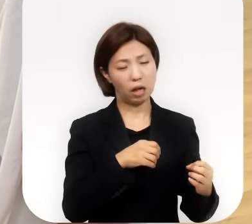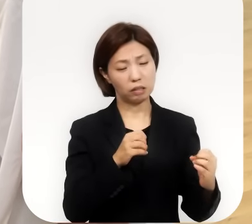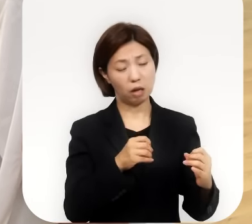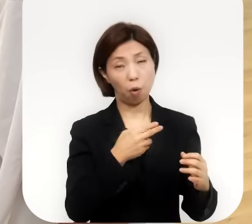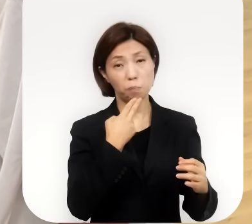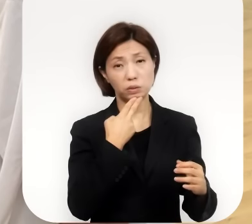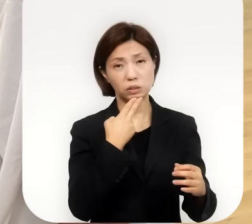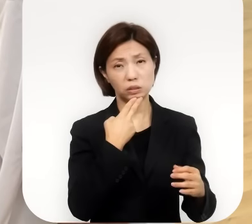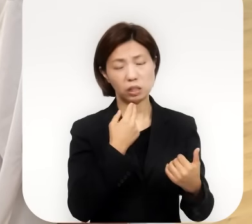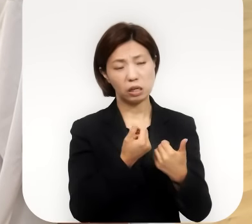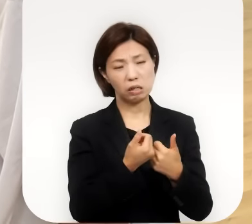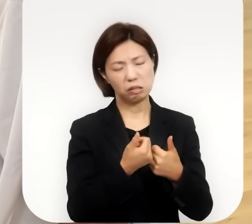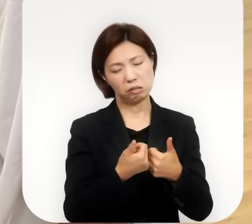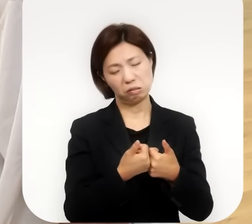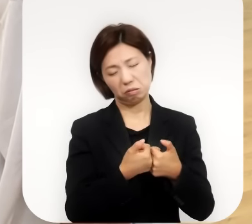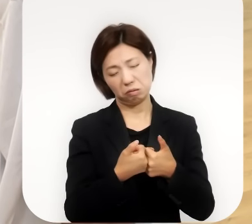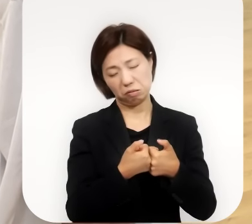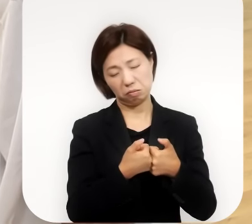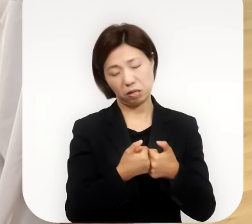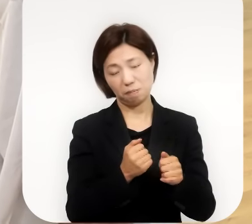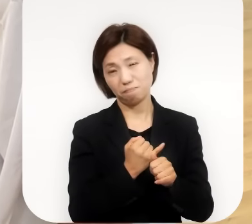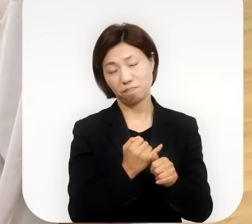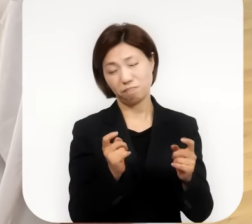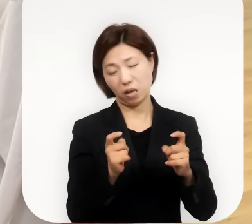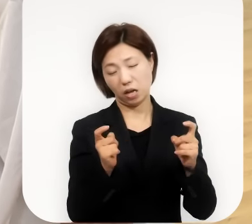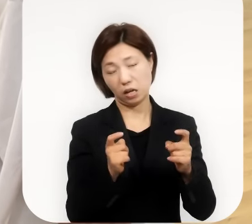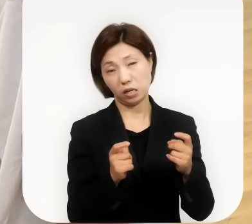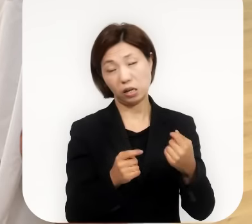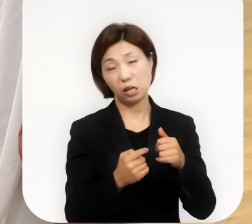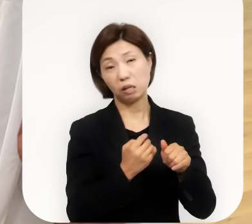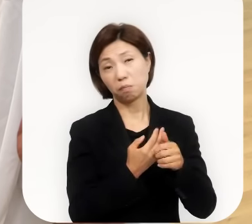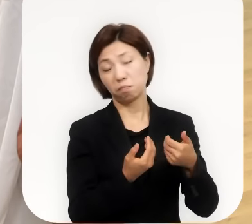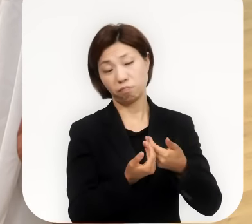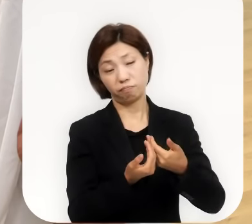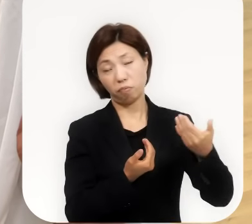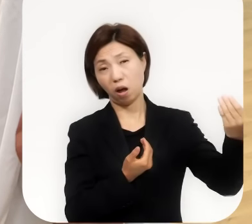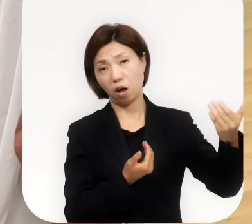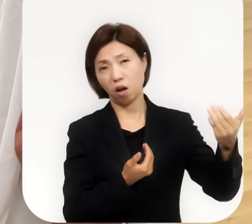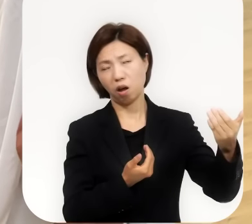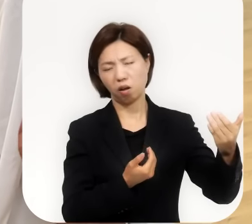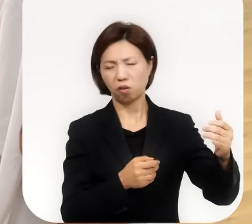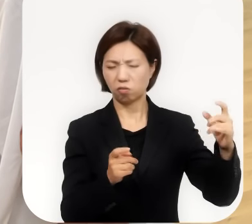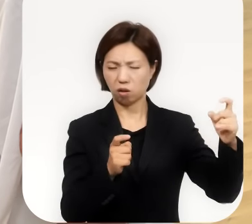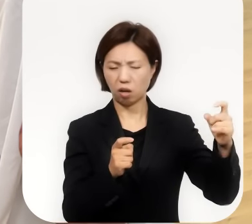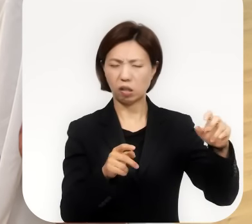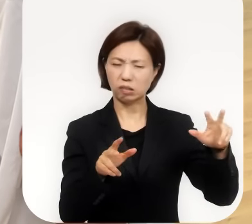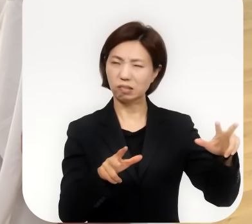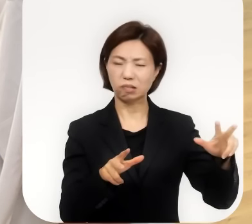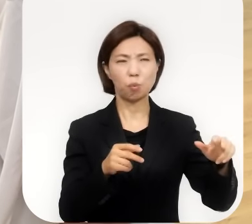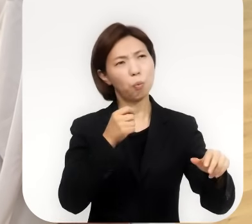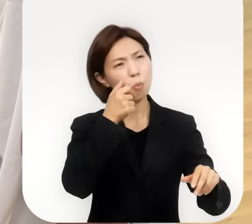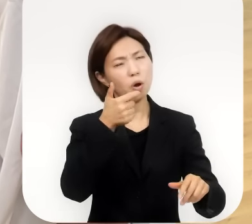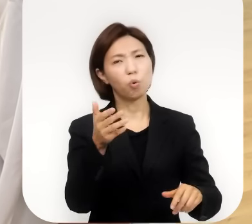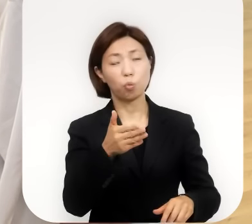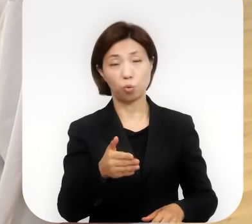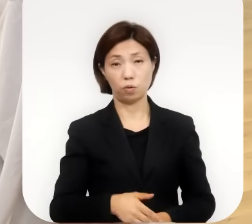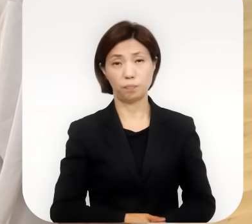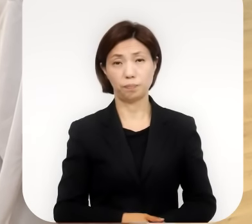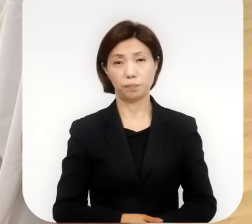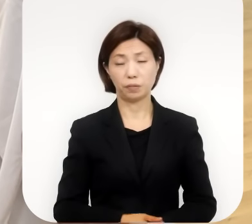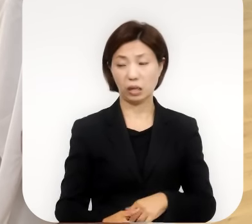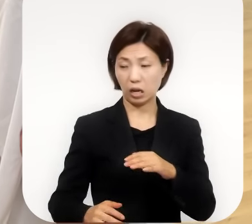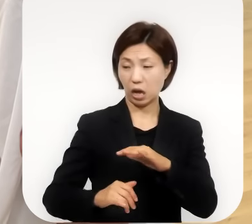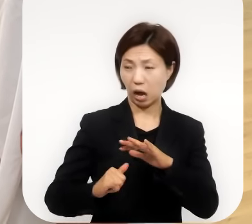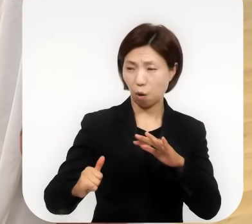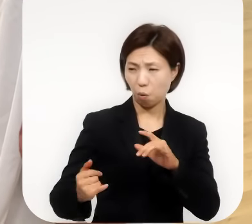들어가 5개월 정도 살다 저와 싸우고 집으로 돌아왔습니다 자기에게 어머님이 항상 땅이라며 정 적으로 힘들겠습니다